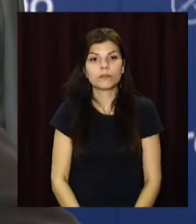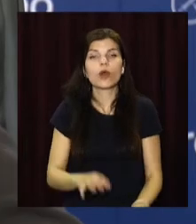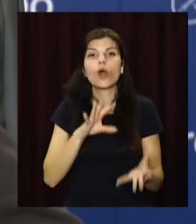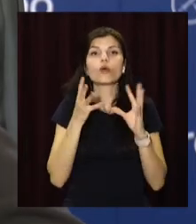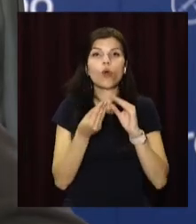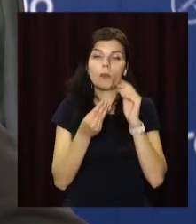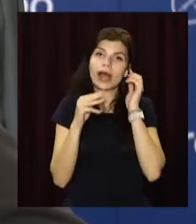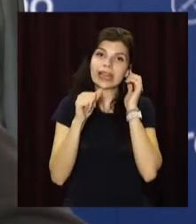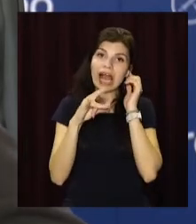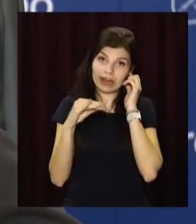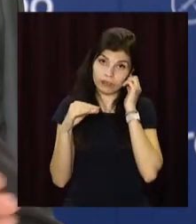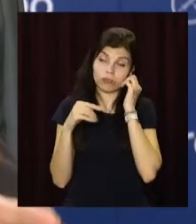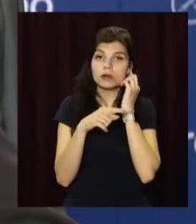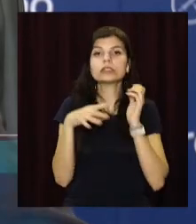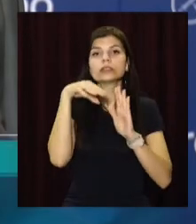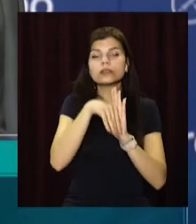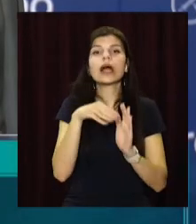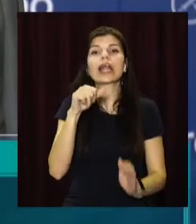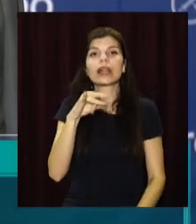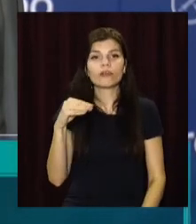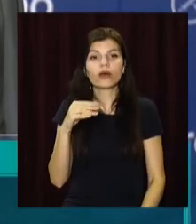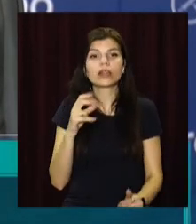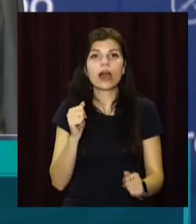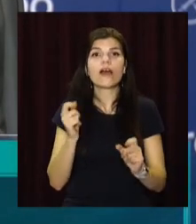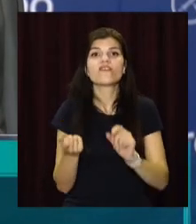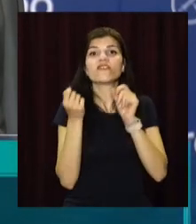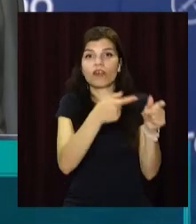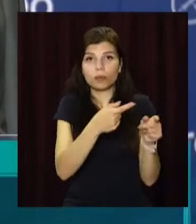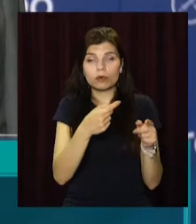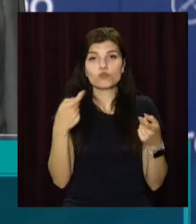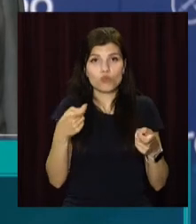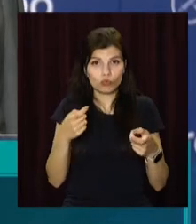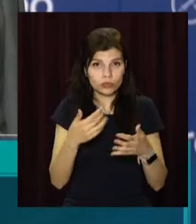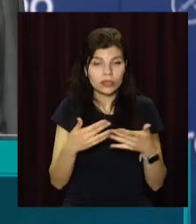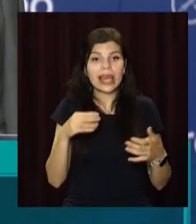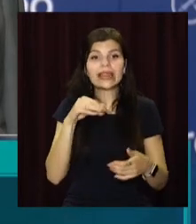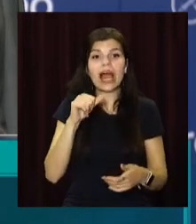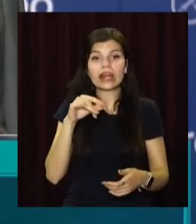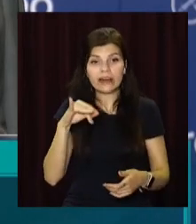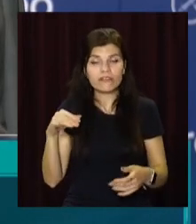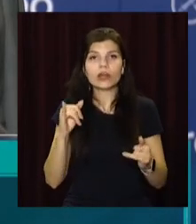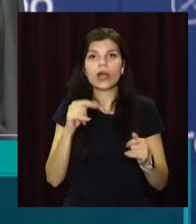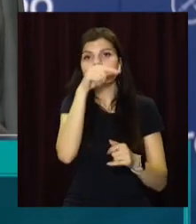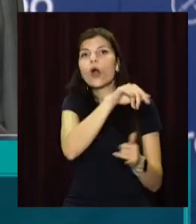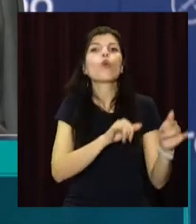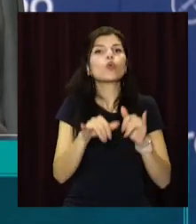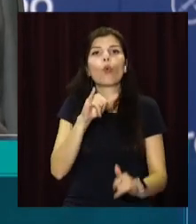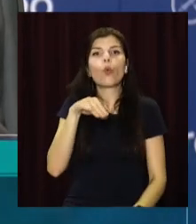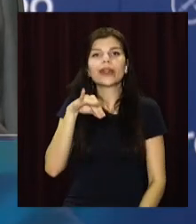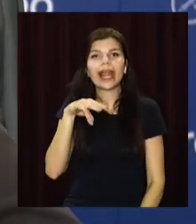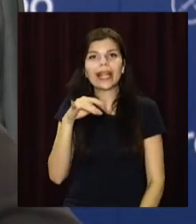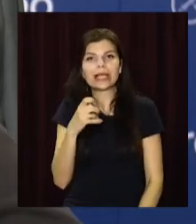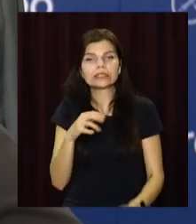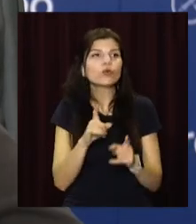Комплексний тариф, він складатиметься з тарифу на вивезення побутового сміття та тарифу на утилізацію.